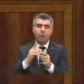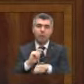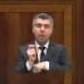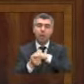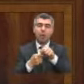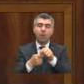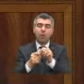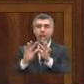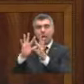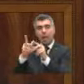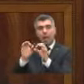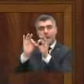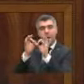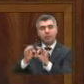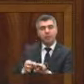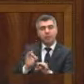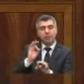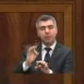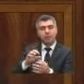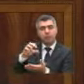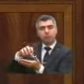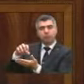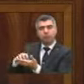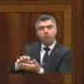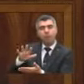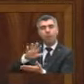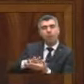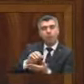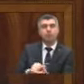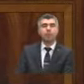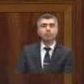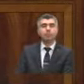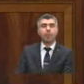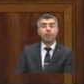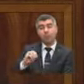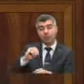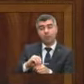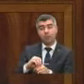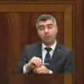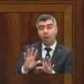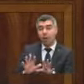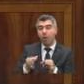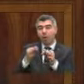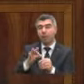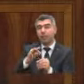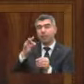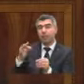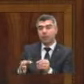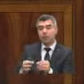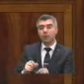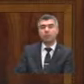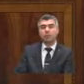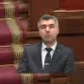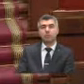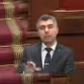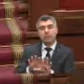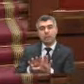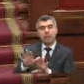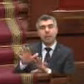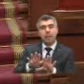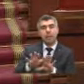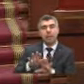القروي وبمختلف الأسلاك التعليمية. وقد جاءت هذه النتائج ثمرة للتدابير